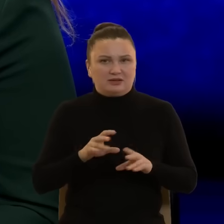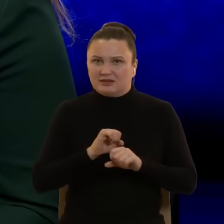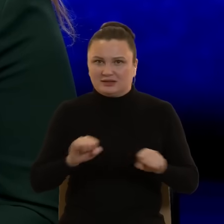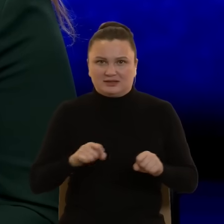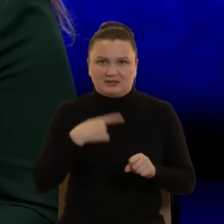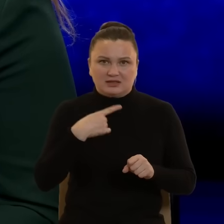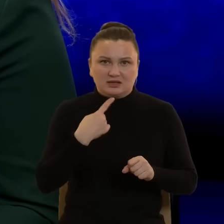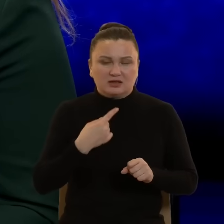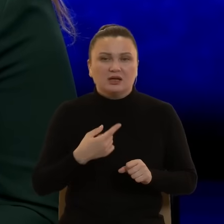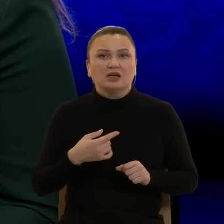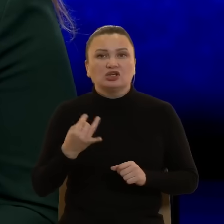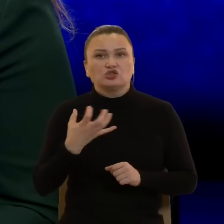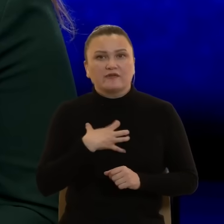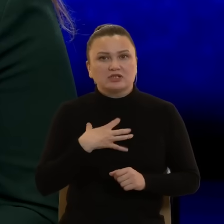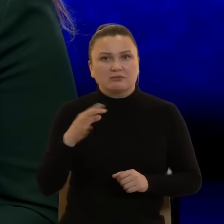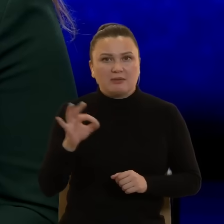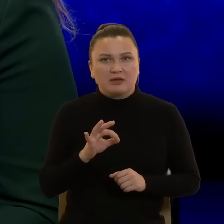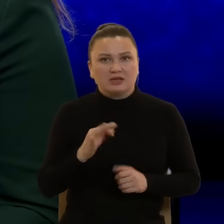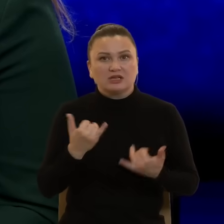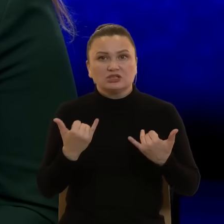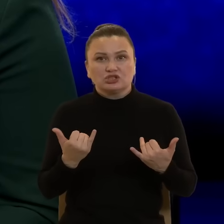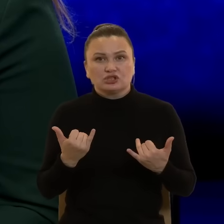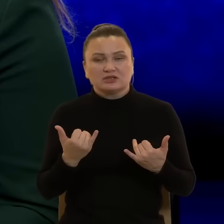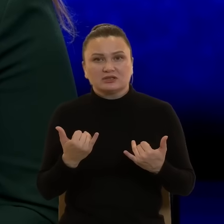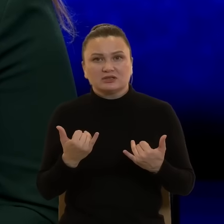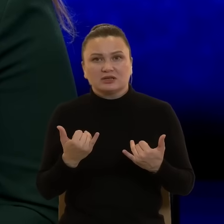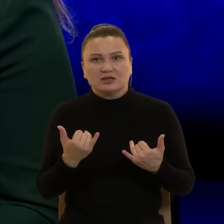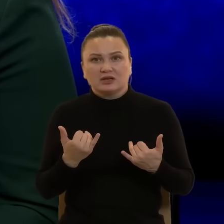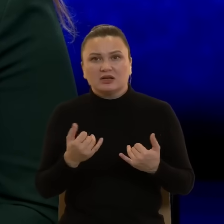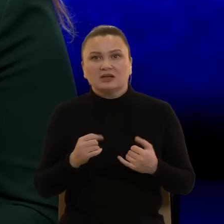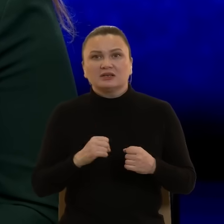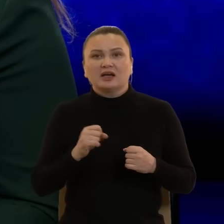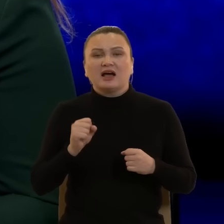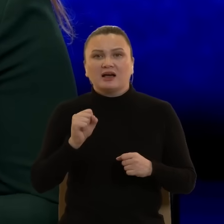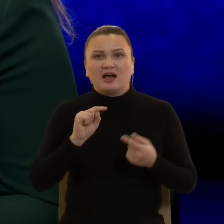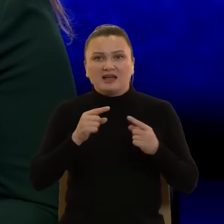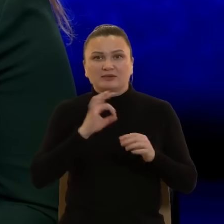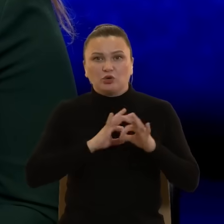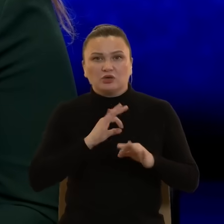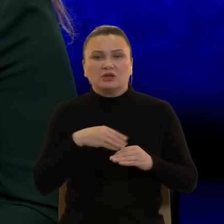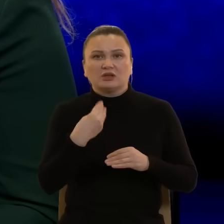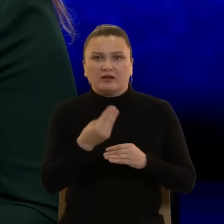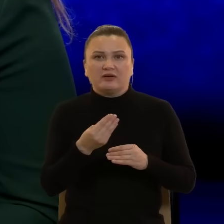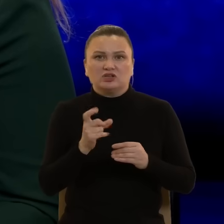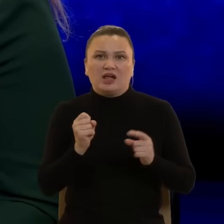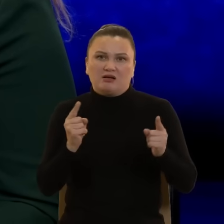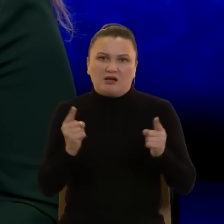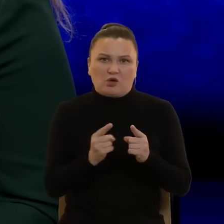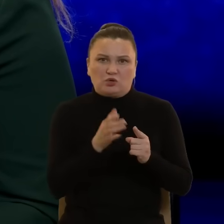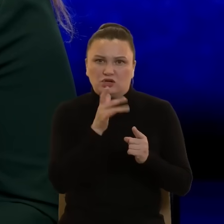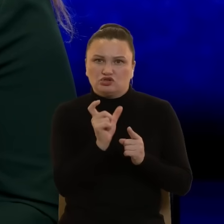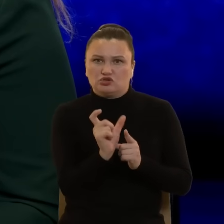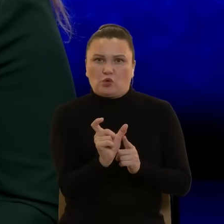важный момент, что я уже говорила о том, что сейчас тенденция к тому, чтобы антибиотики назначались максимально короткими курсами. И